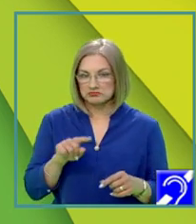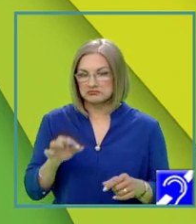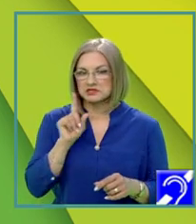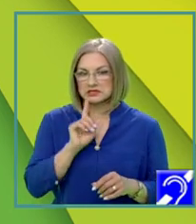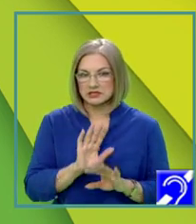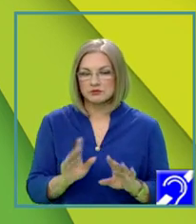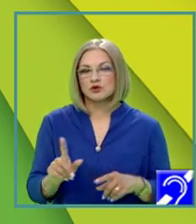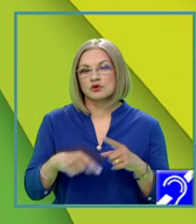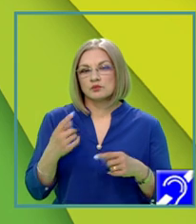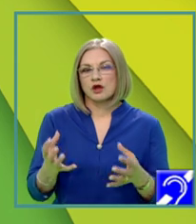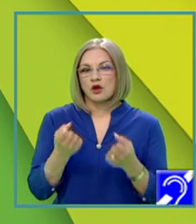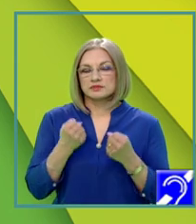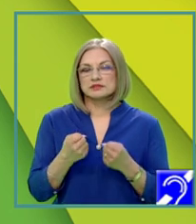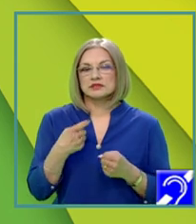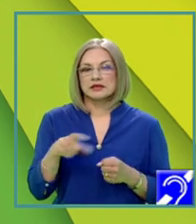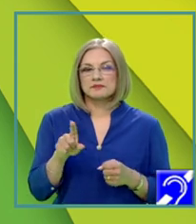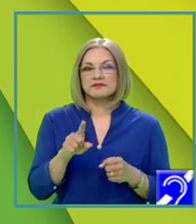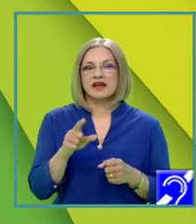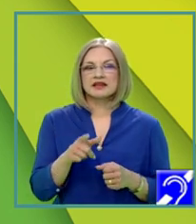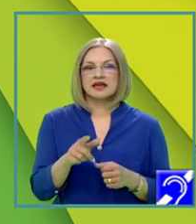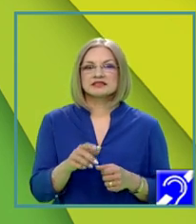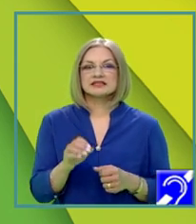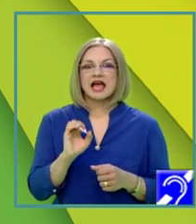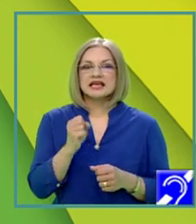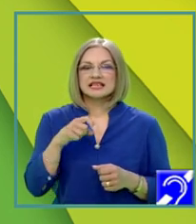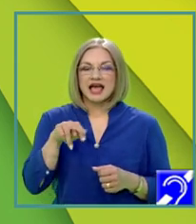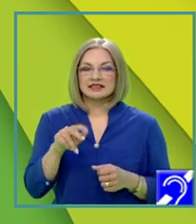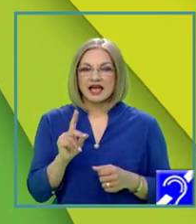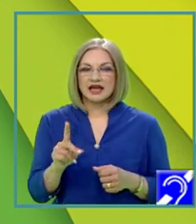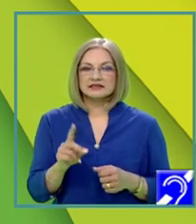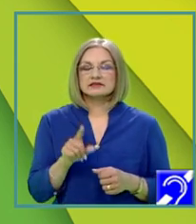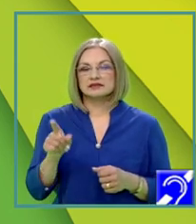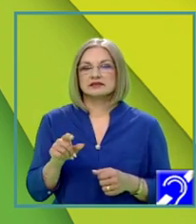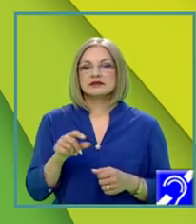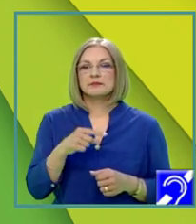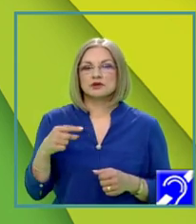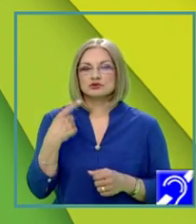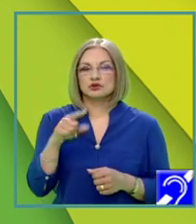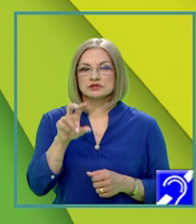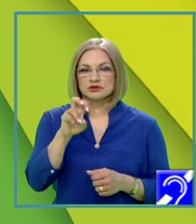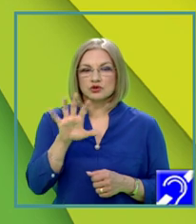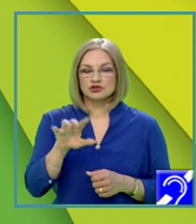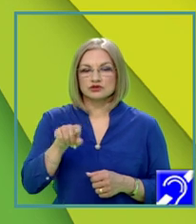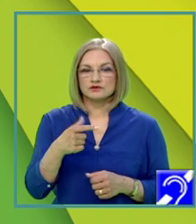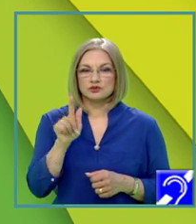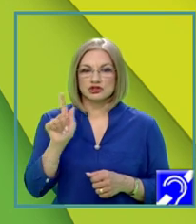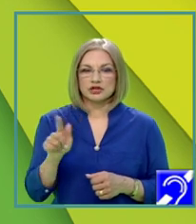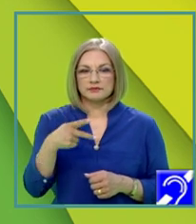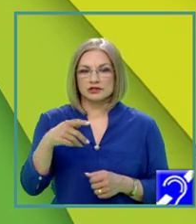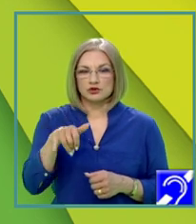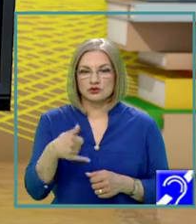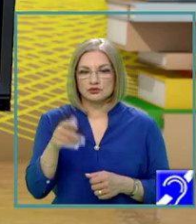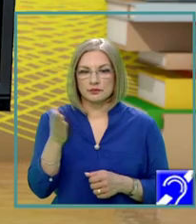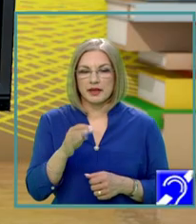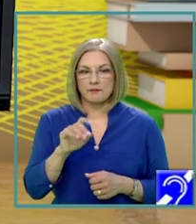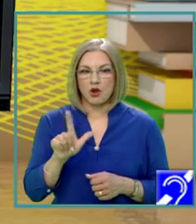și obținem variația entalpiei de formare Standard a normal butanului minus 125,00 kg pe